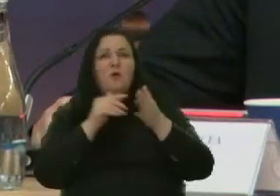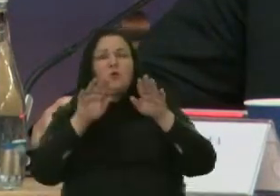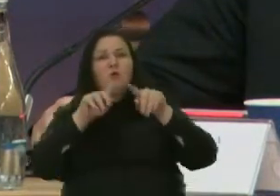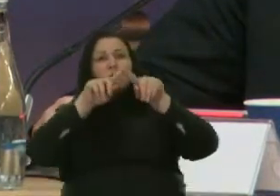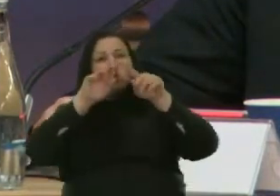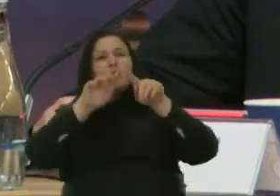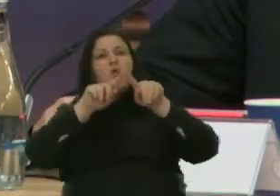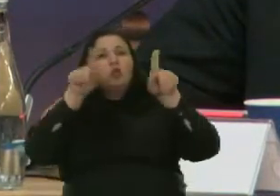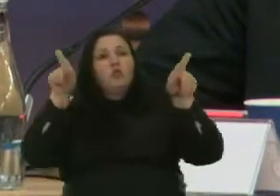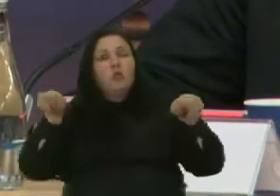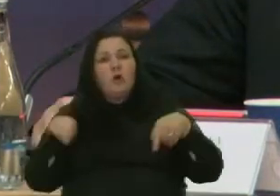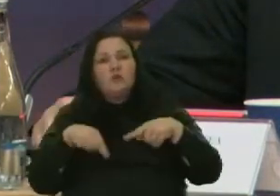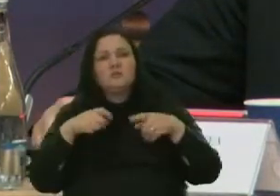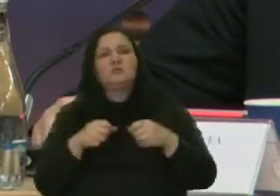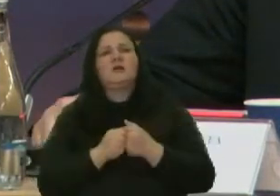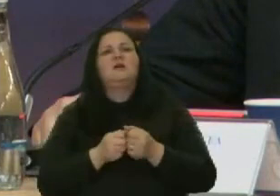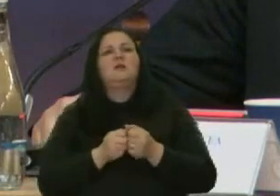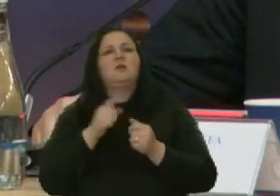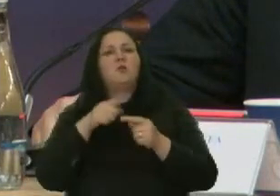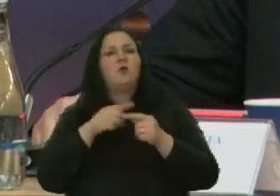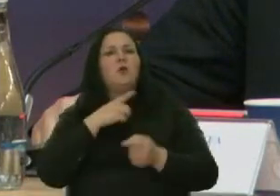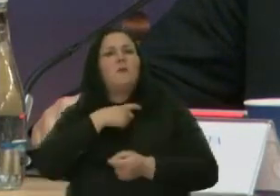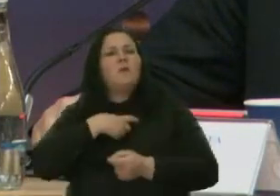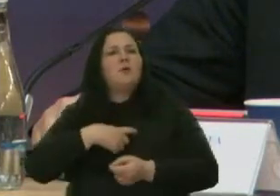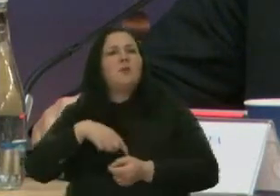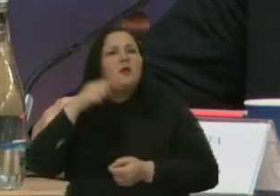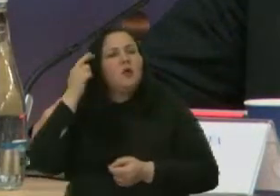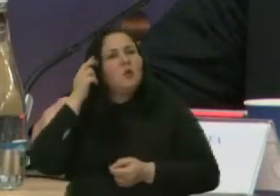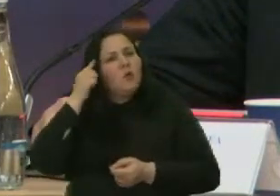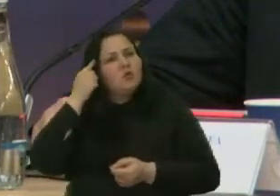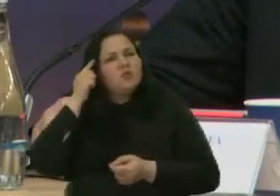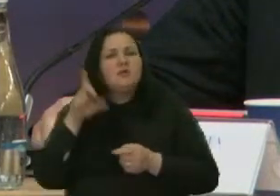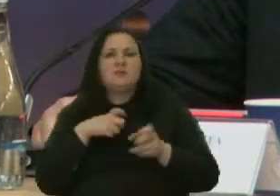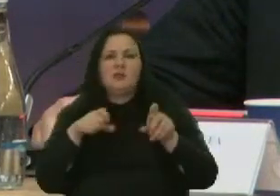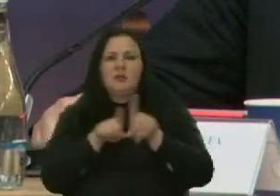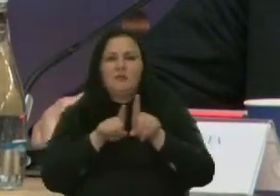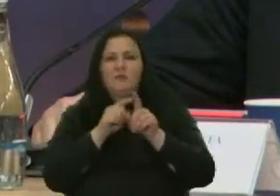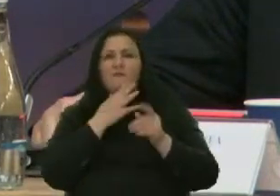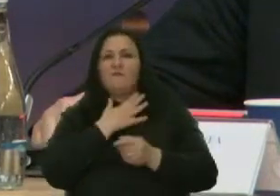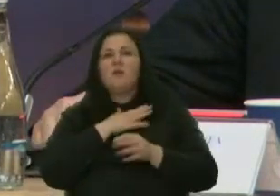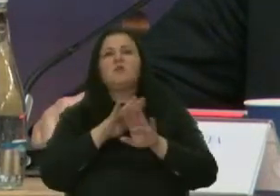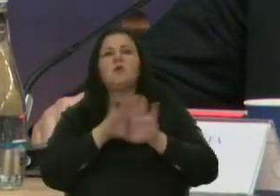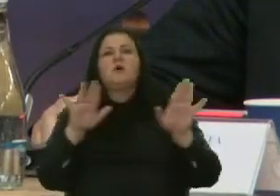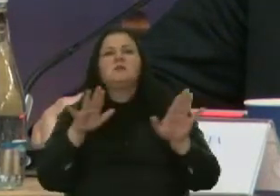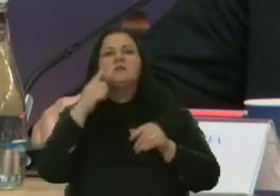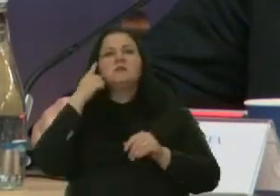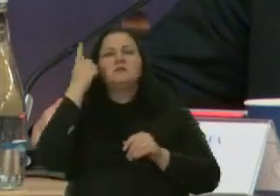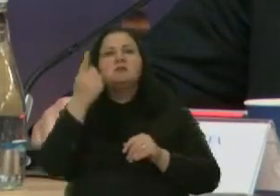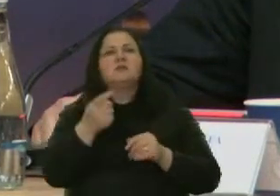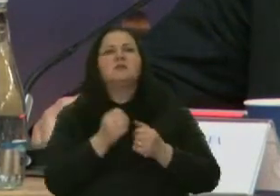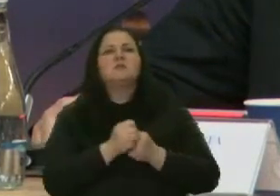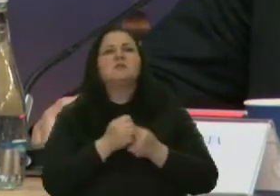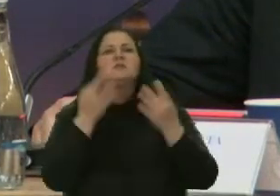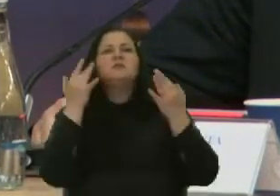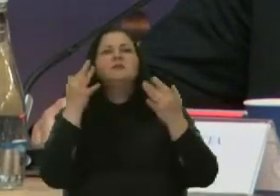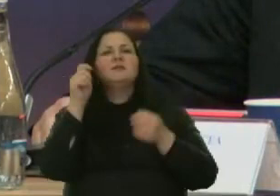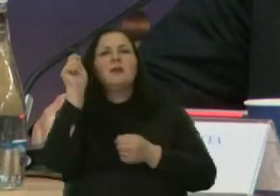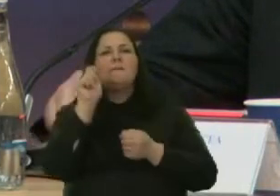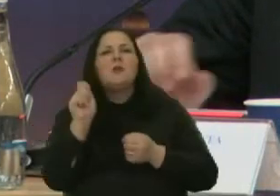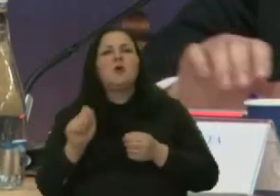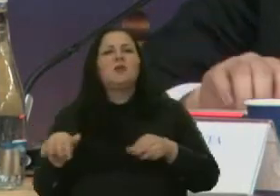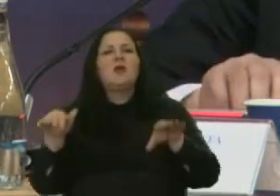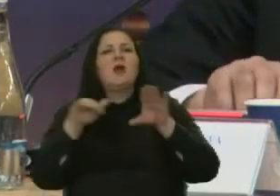prezintă și analizați cu propria dumneavoastră conștiință decizia este la fel aș vrea doar să știu câte proiecte ați votat